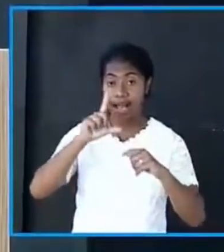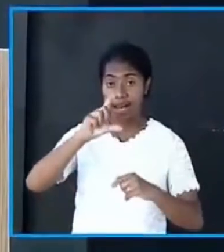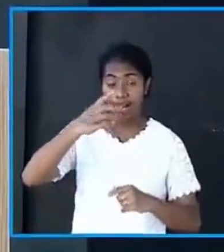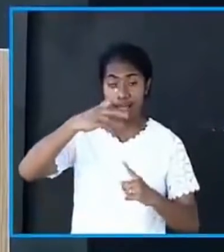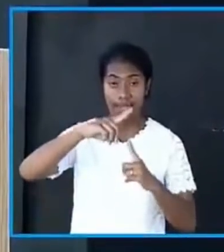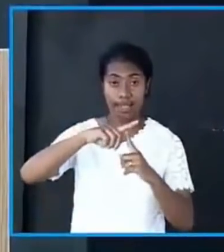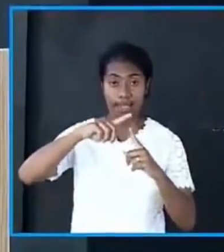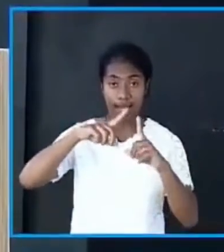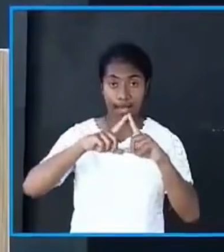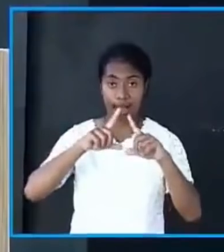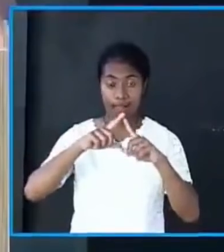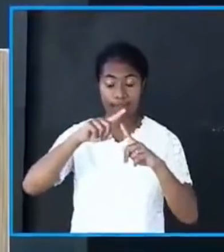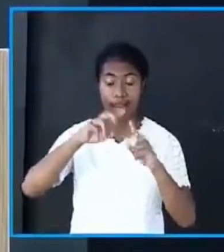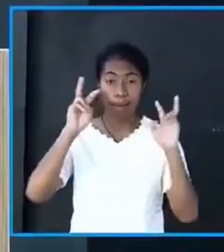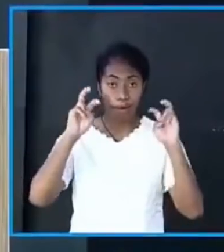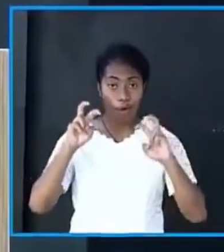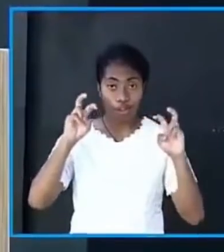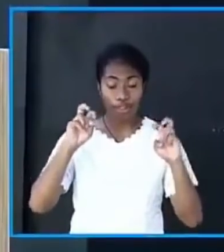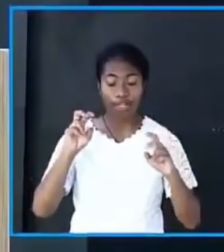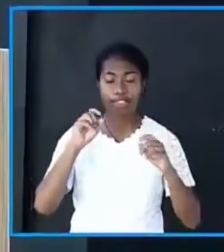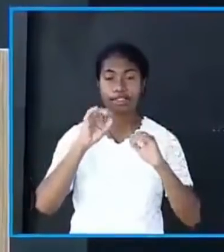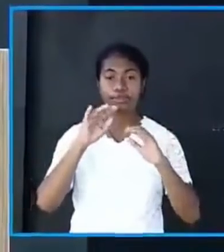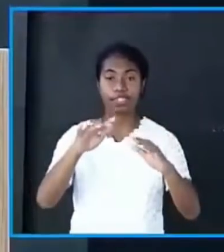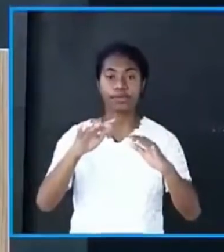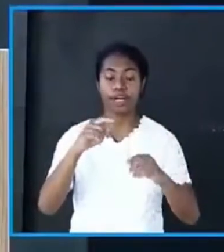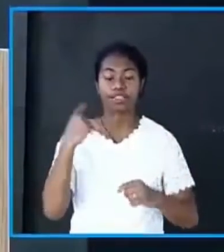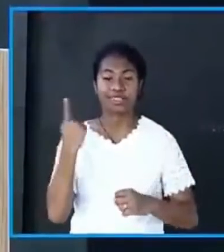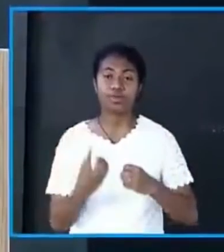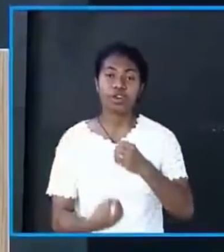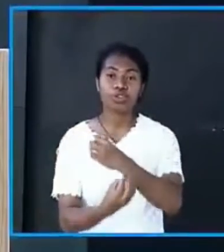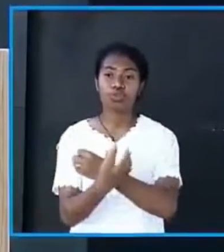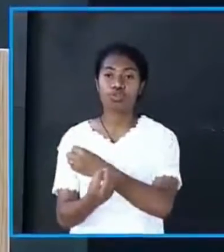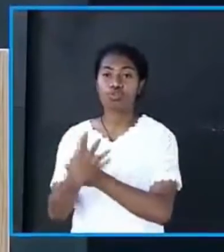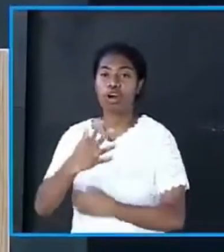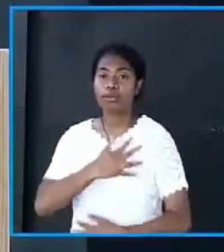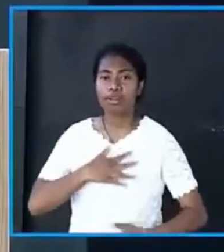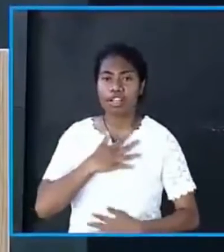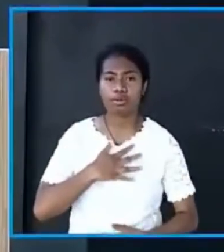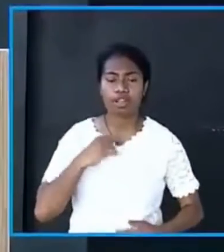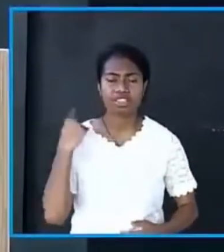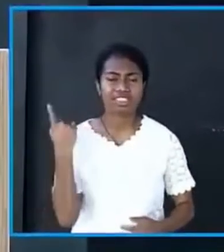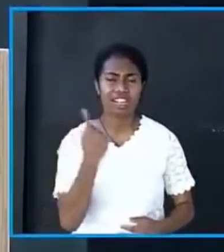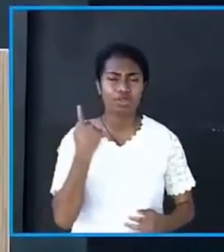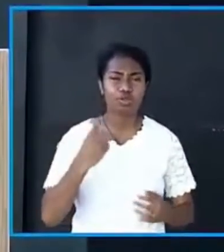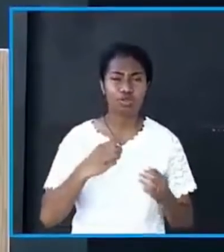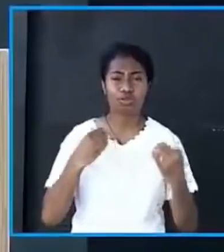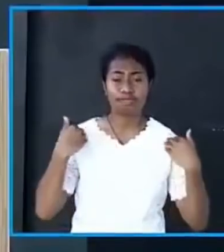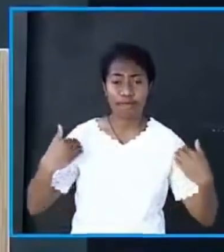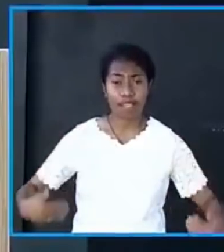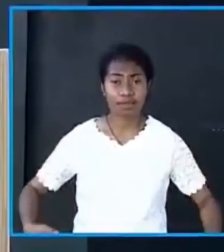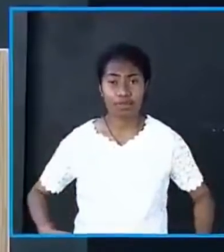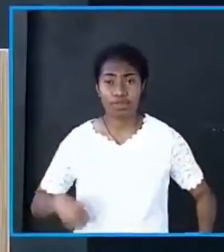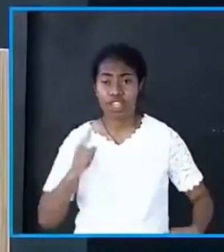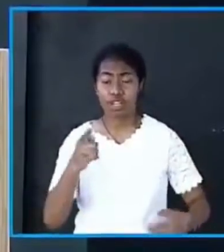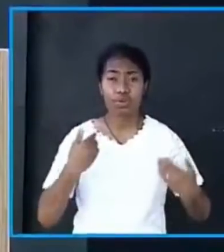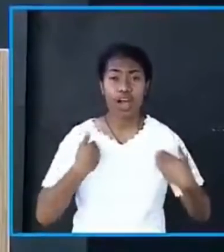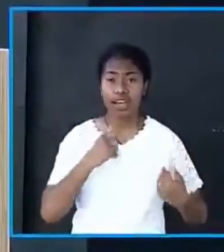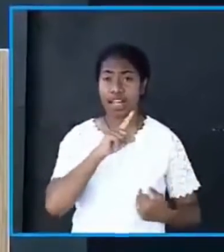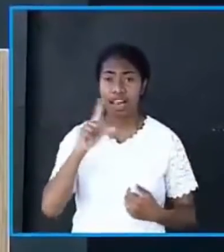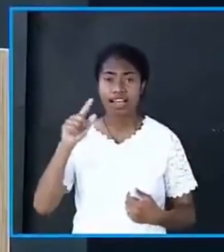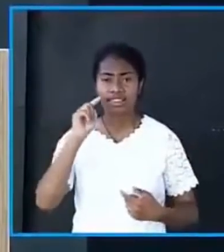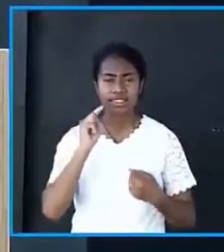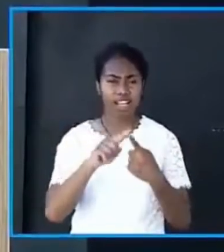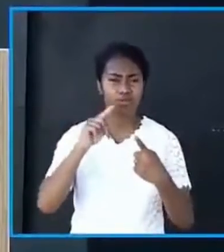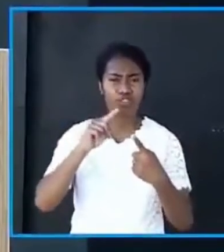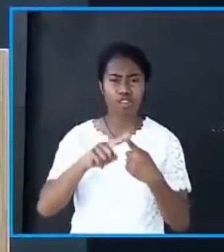itu tumbuh-tumbuhan binatang binatang seluruh pandangan Gaza Manusia adalah satu-satunya